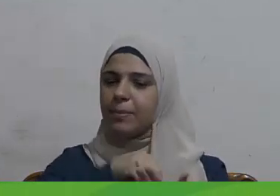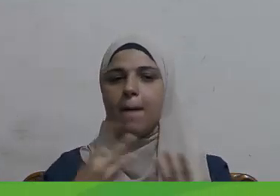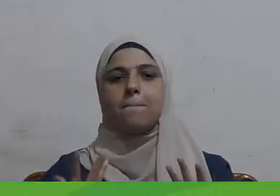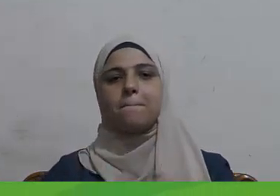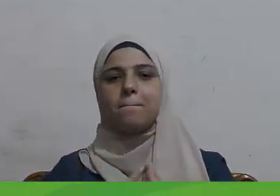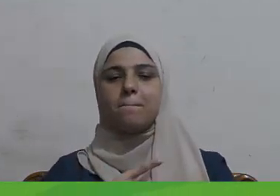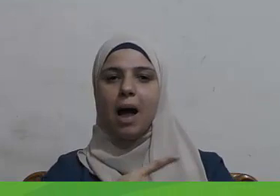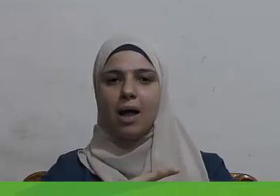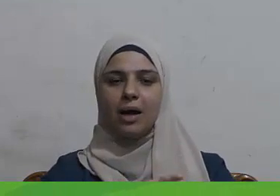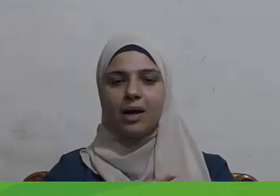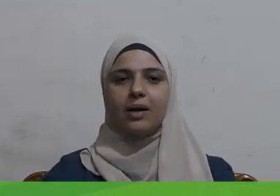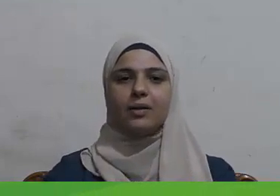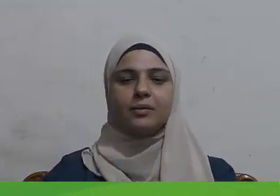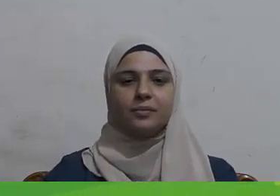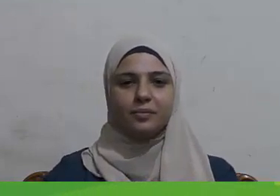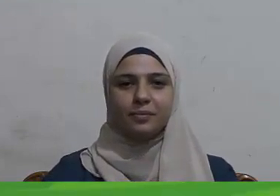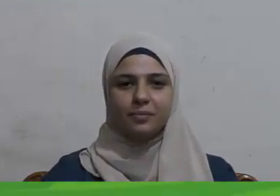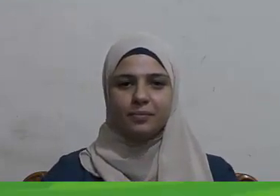لنبدأ معا.